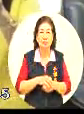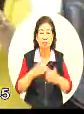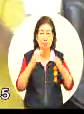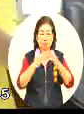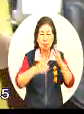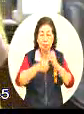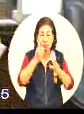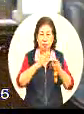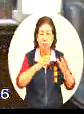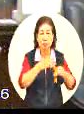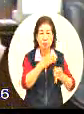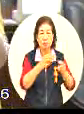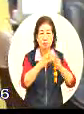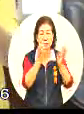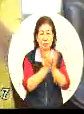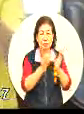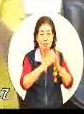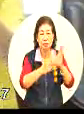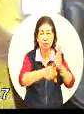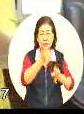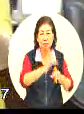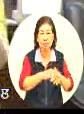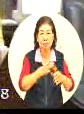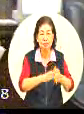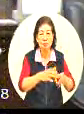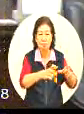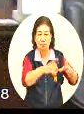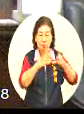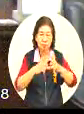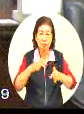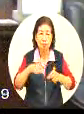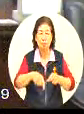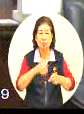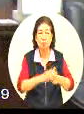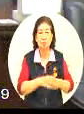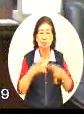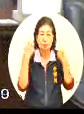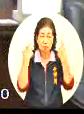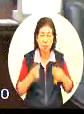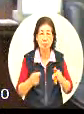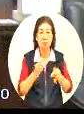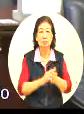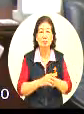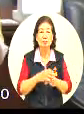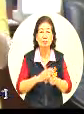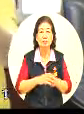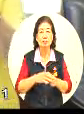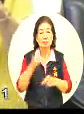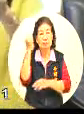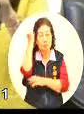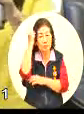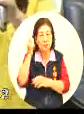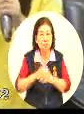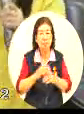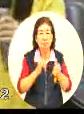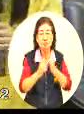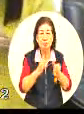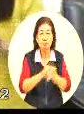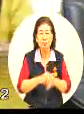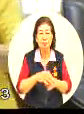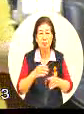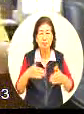哦、一定要维护我们的原住户的，原使用通畅的出入通行，好、哦，